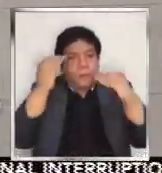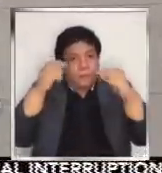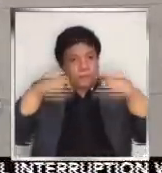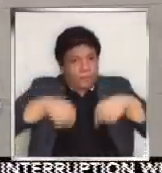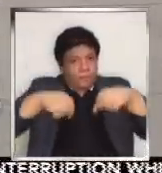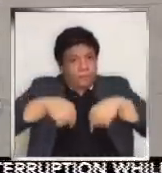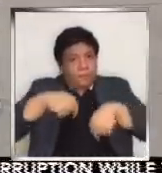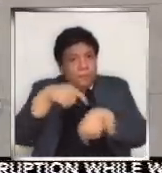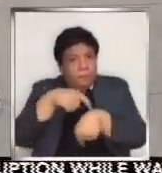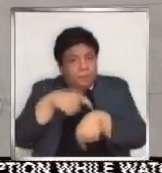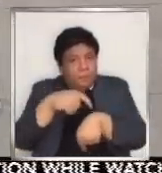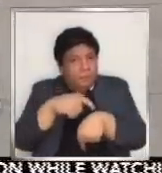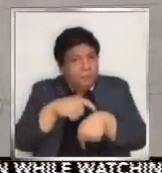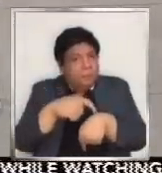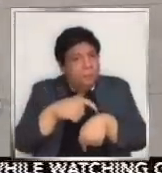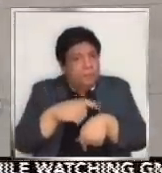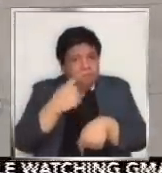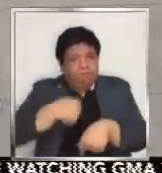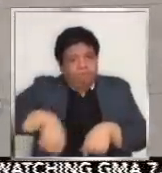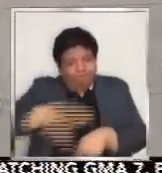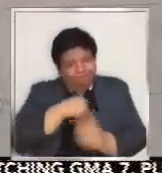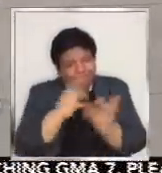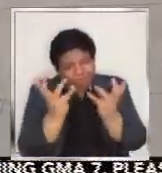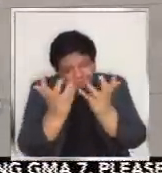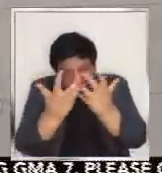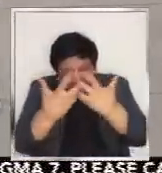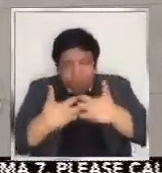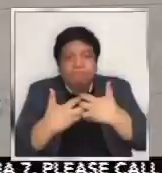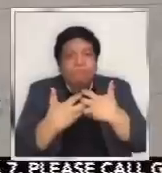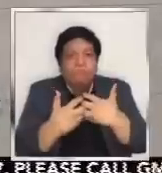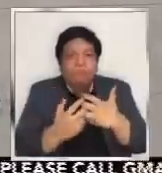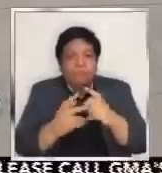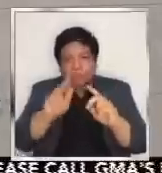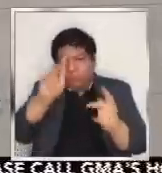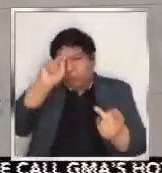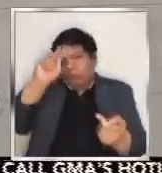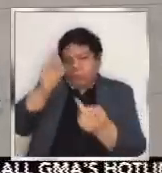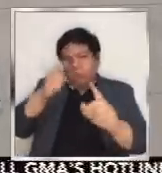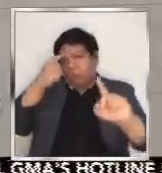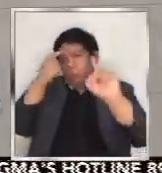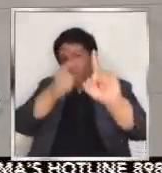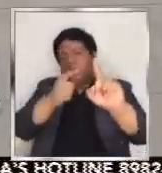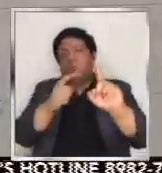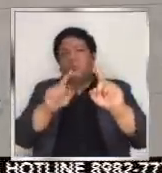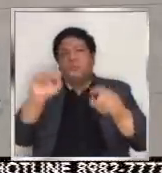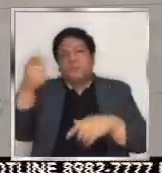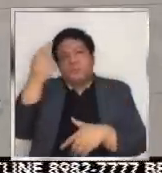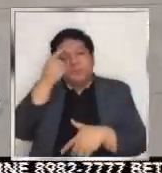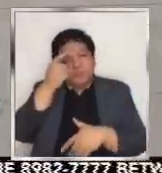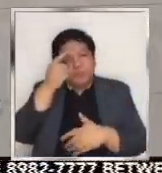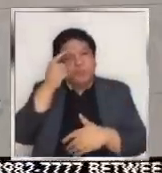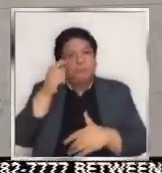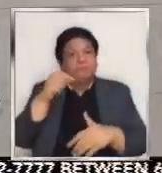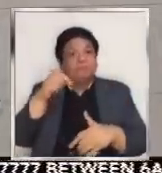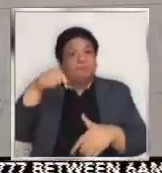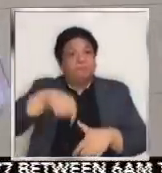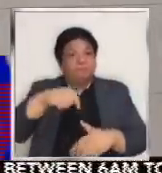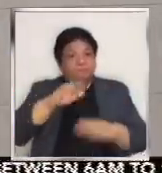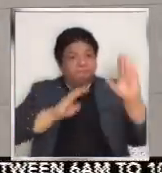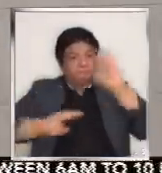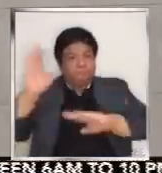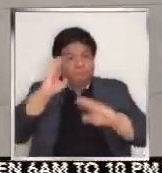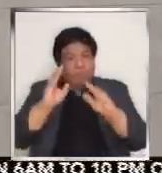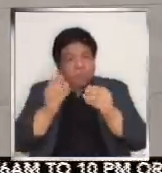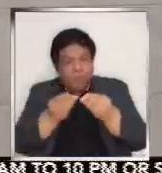itong oras na para magtulungan at makiisa po tayo sa layunin ng gobyerno na paunti-unti ay matapos po ang ating problema.